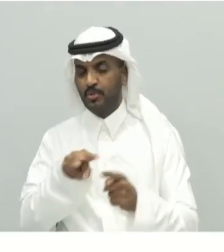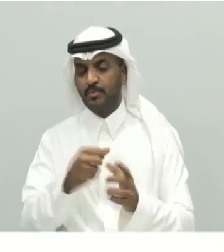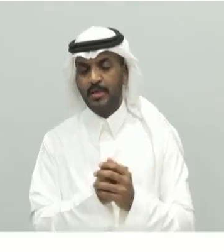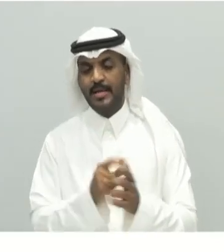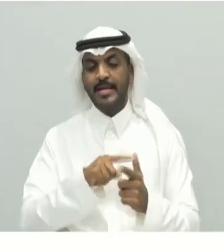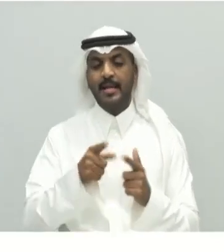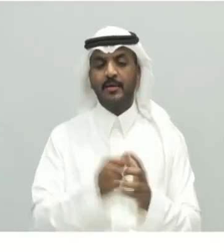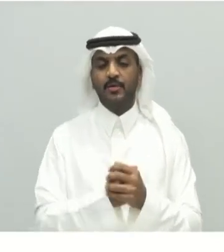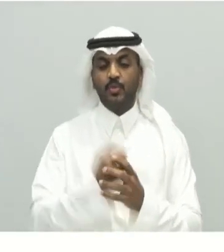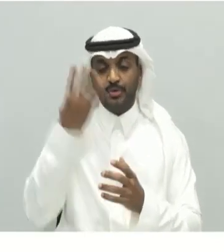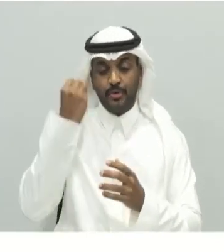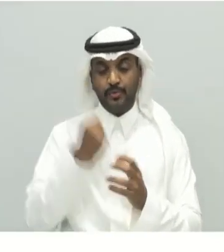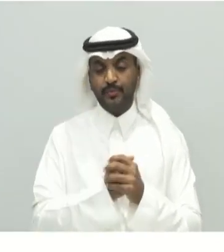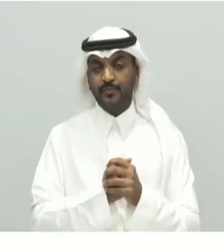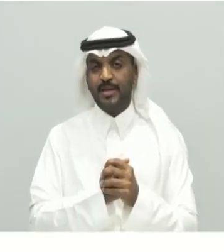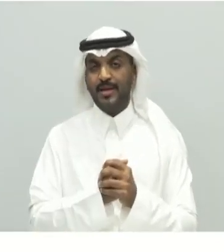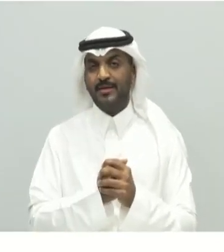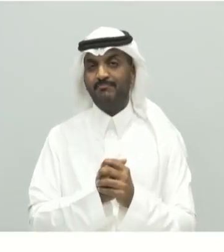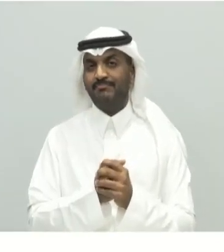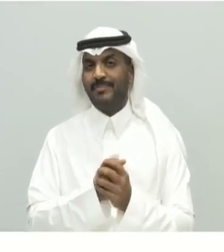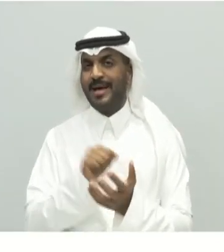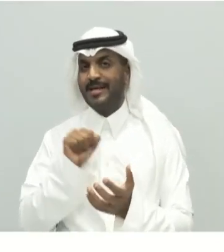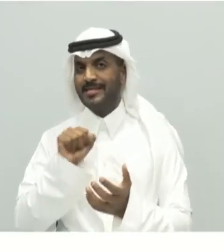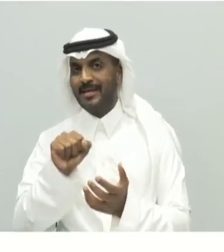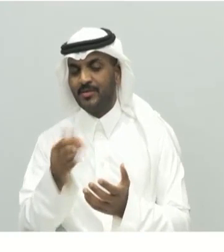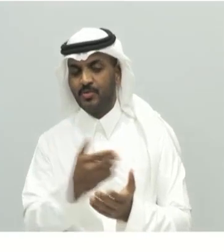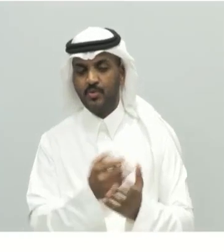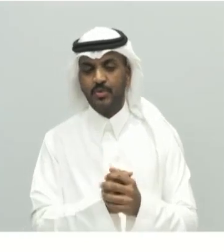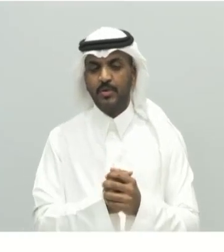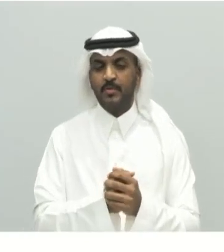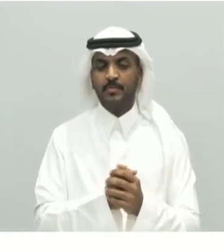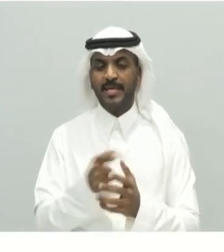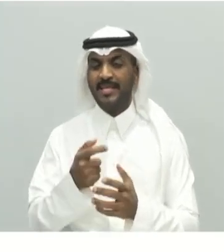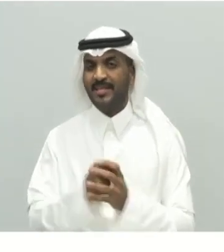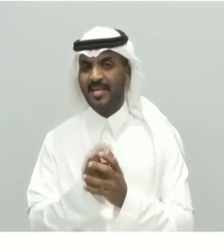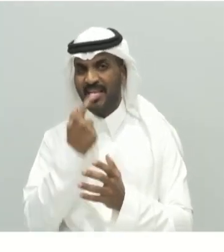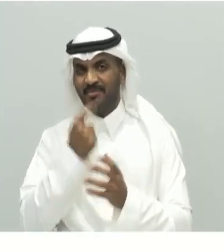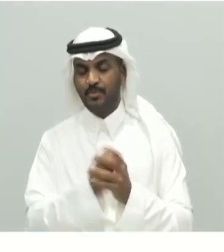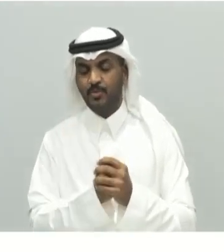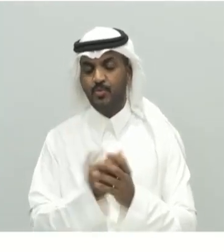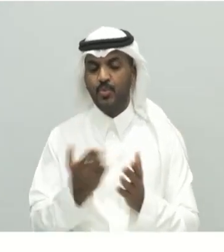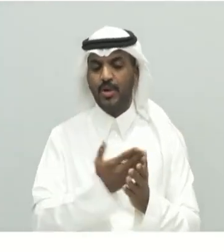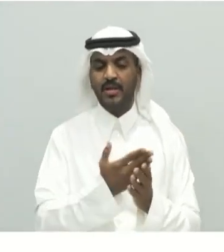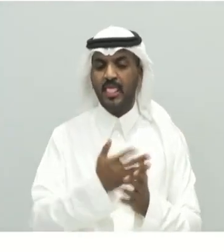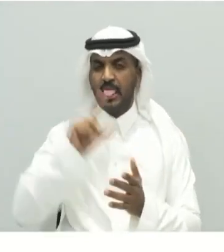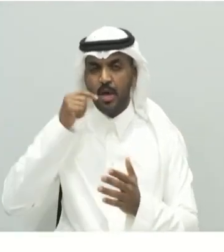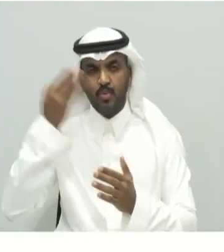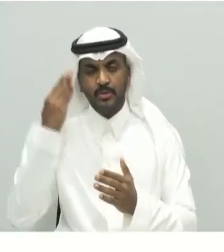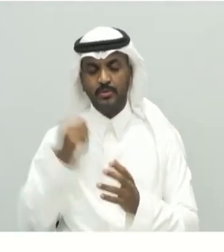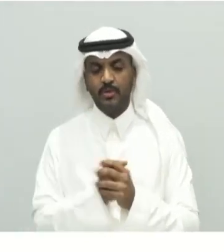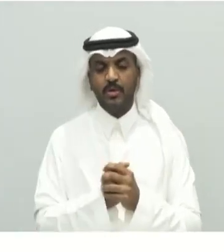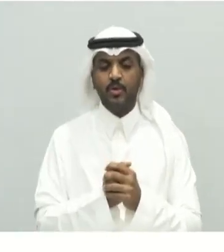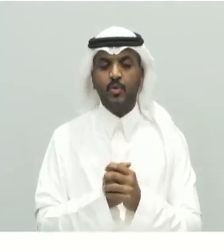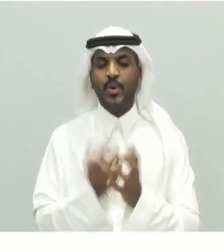الاخر والتعرف على خصائصهم من حيث العمر والجنس